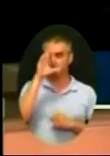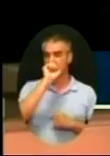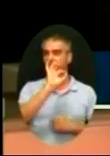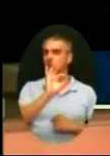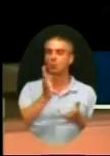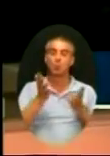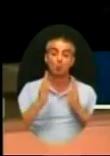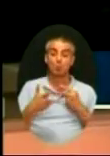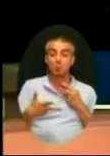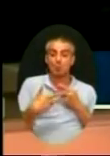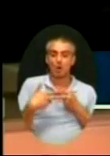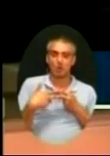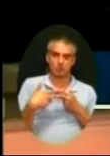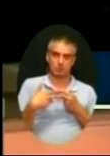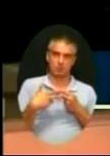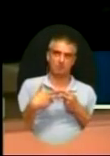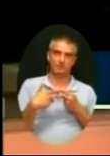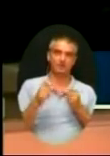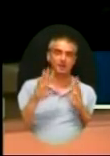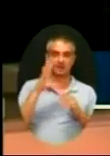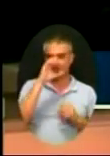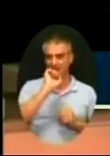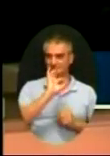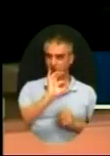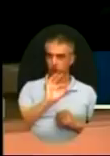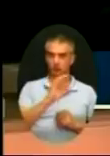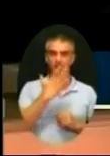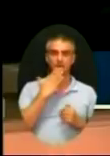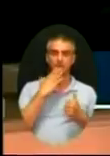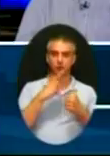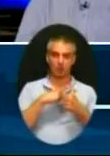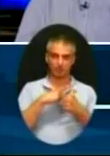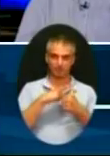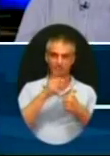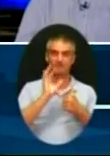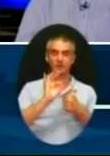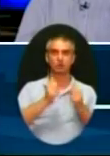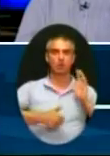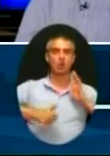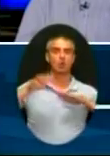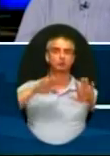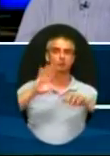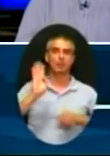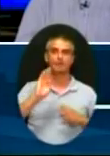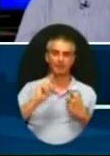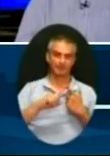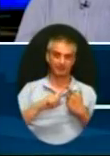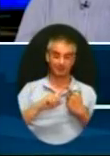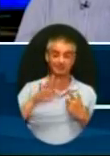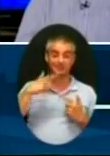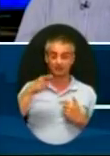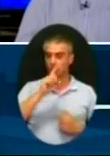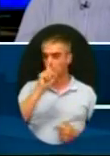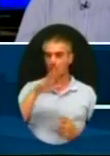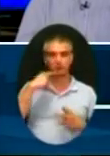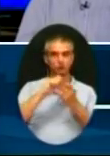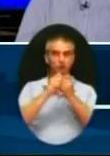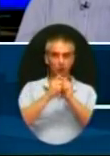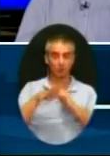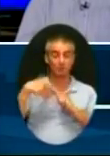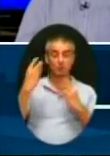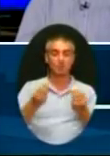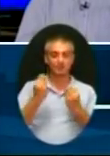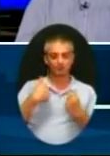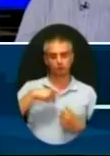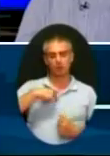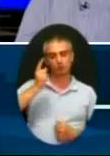בתפיסה שלו מאוד קרוב גם לתפיסות של ירושלים ושל ראש הממשלה נתניהו. יהיו כנראה שינויים, יהיו כנראה